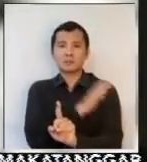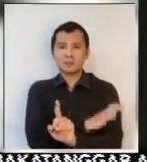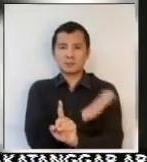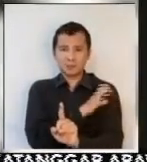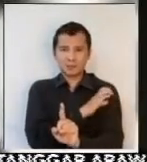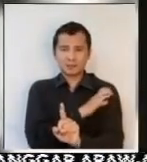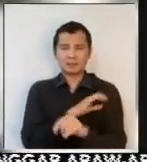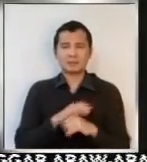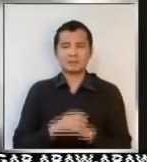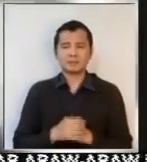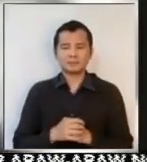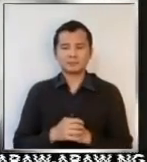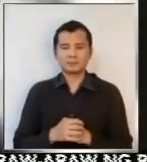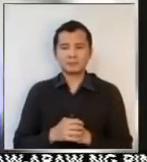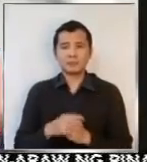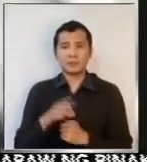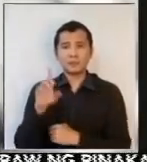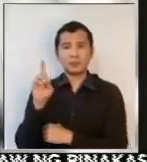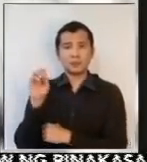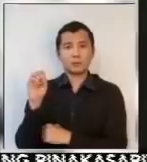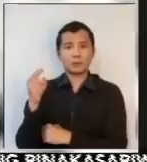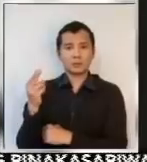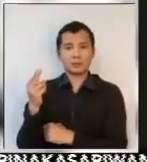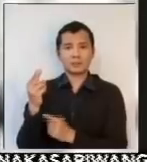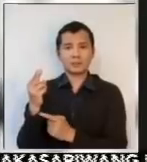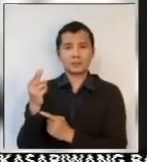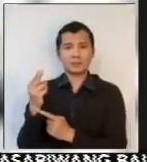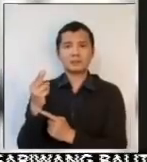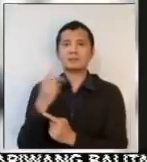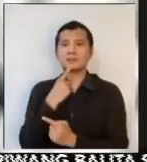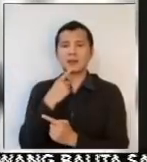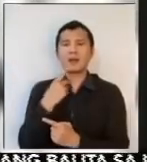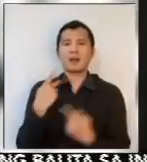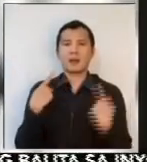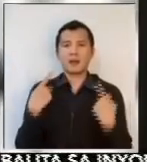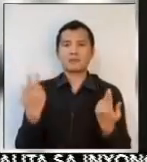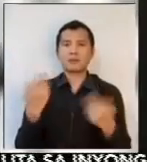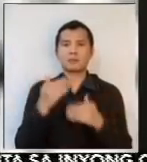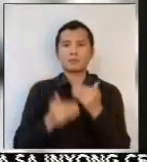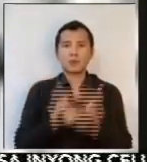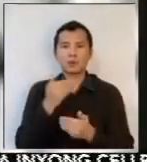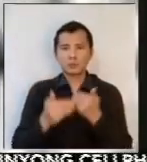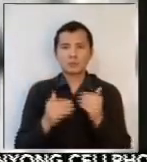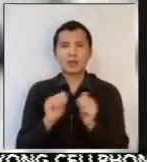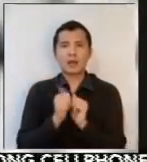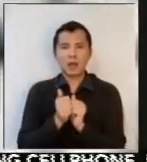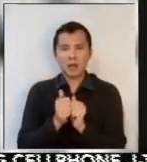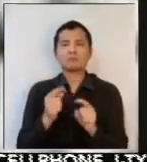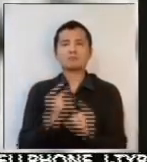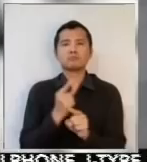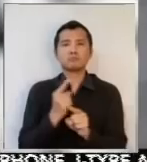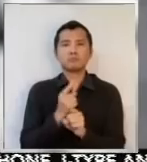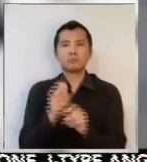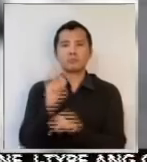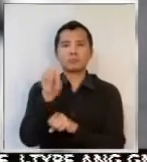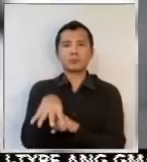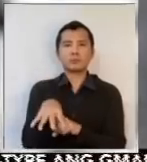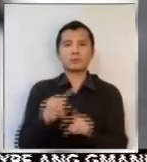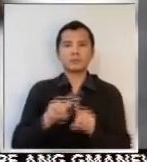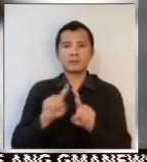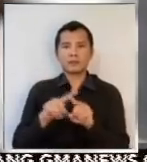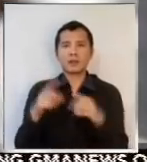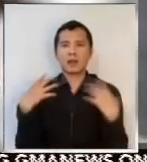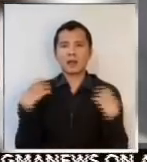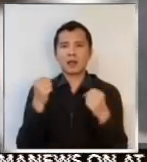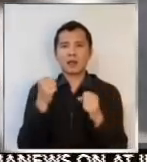Ayon sa DOH, may wastong paraan sa pagtatapon ng rapid test kits at iba pang healthcare waste. Base sa